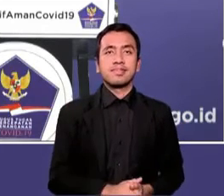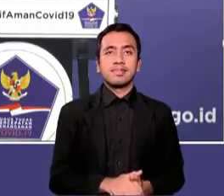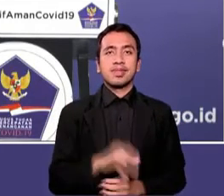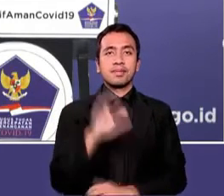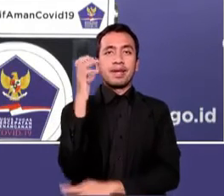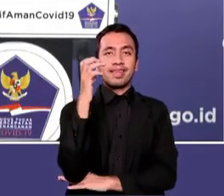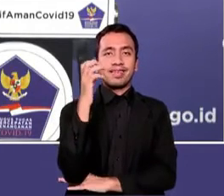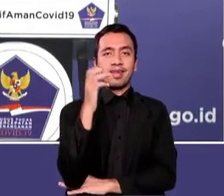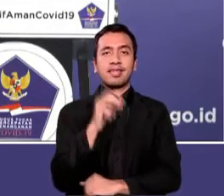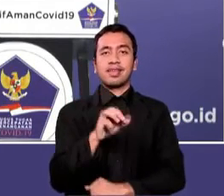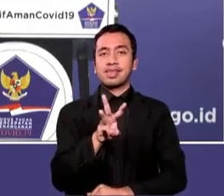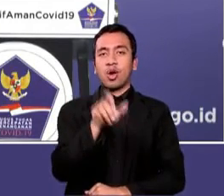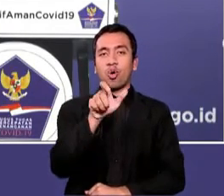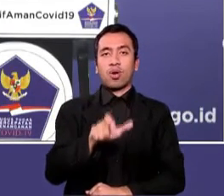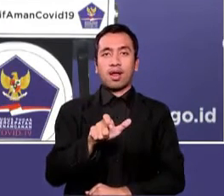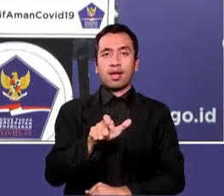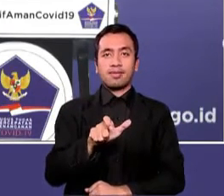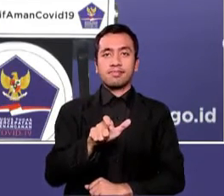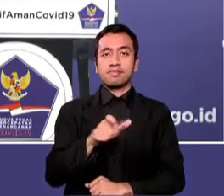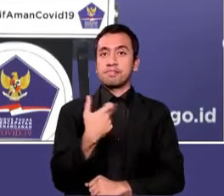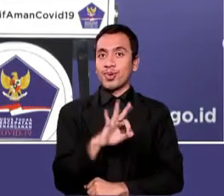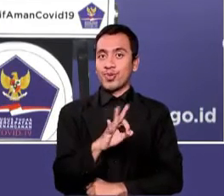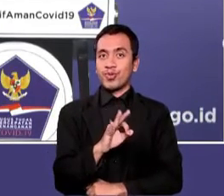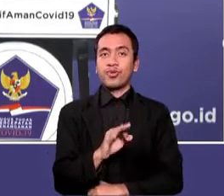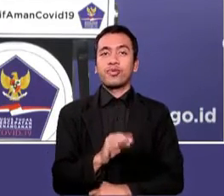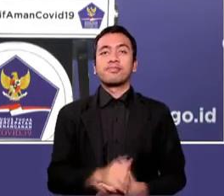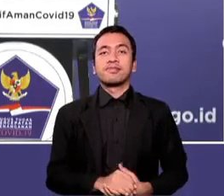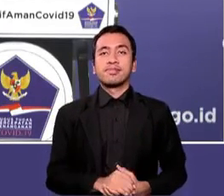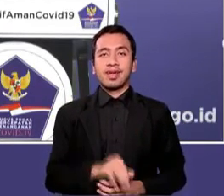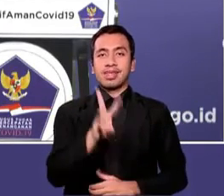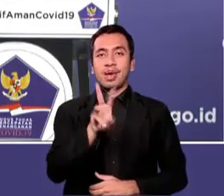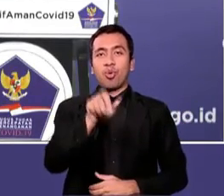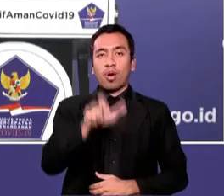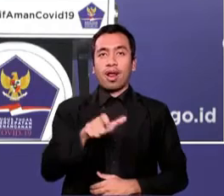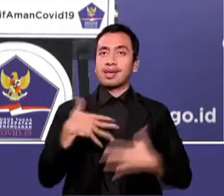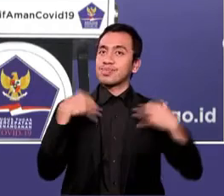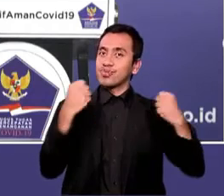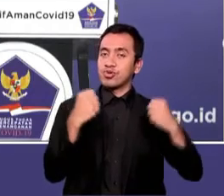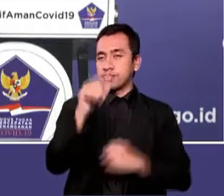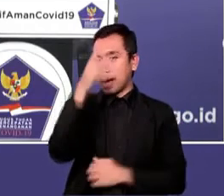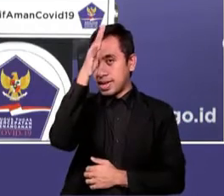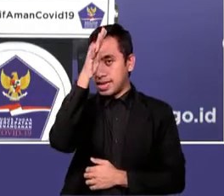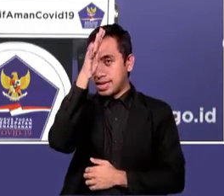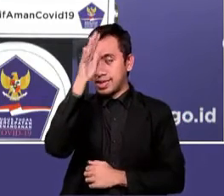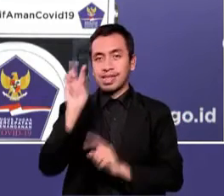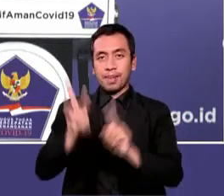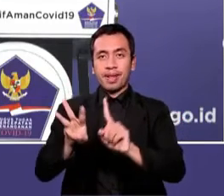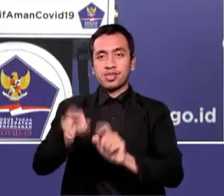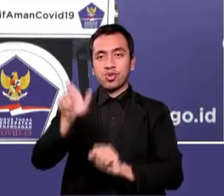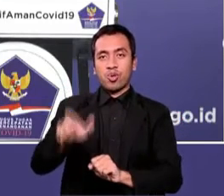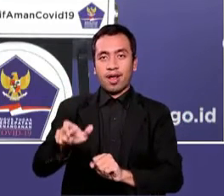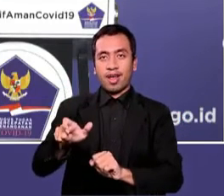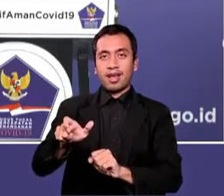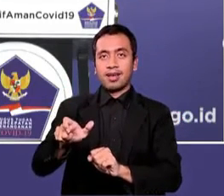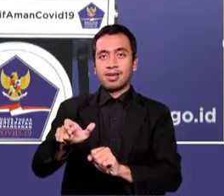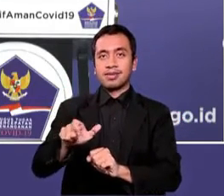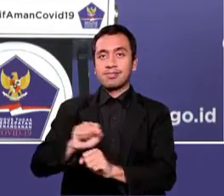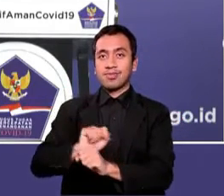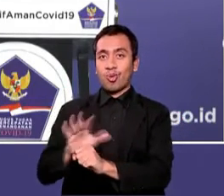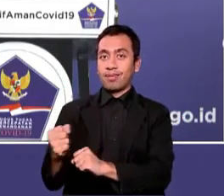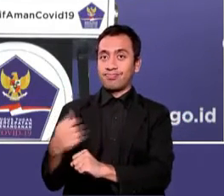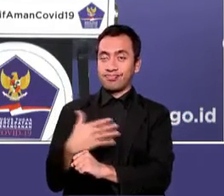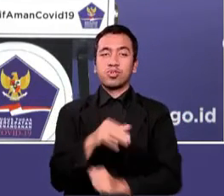ini melaporkan tiga kasus dan 20 sembuh Bali 19 kasus dan kemudian dilaporkan